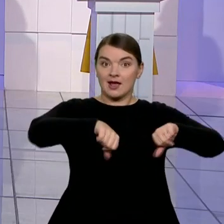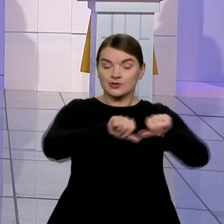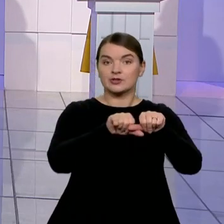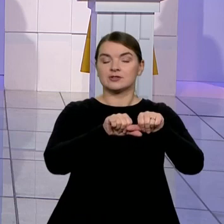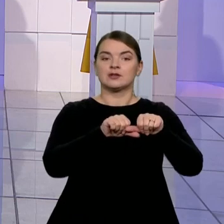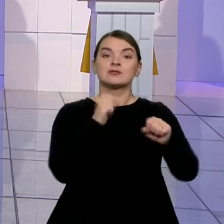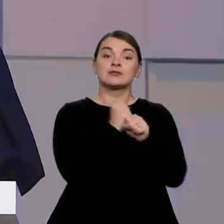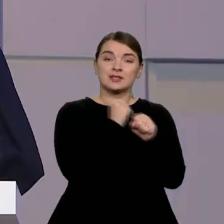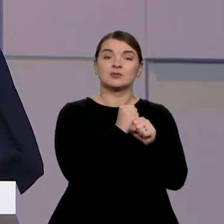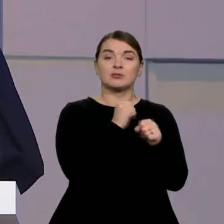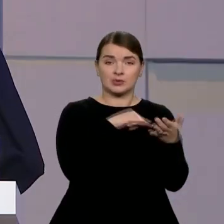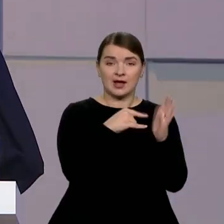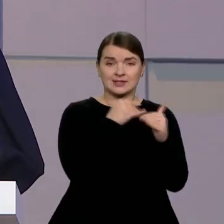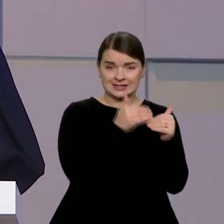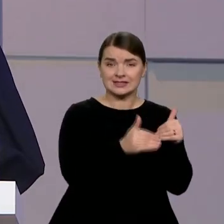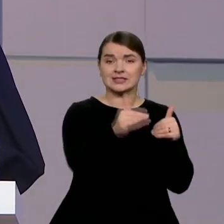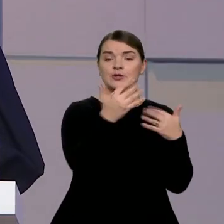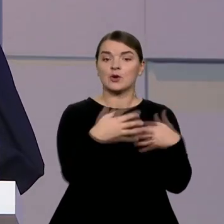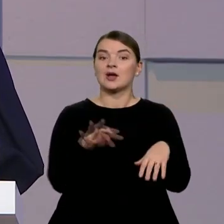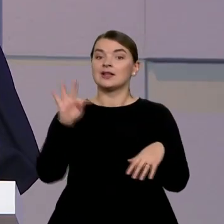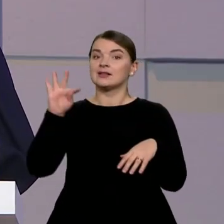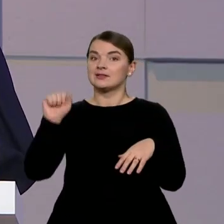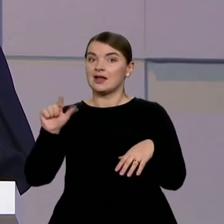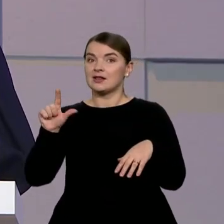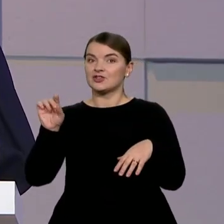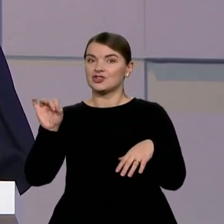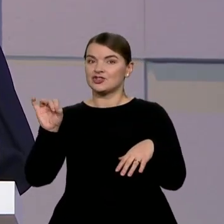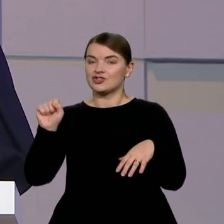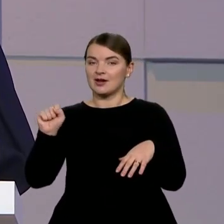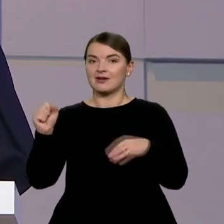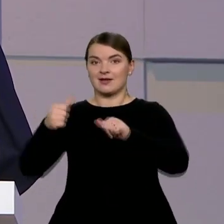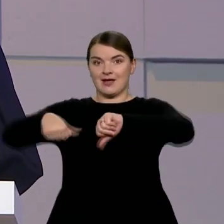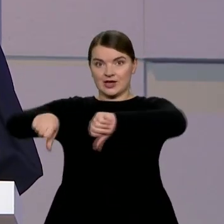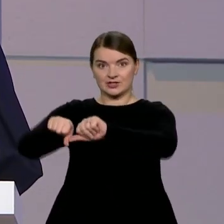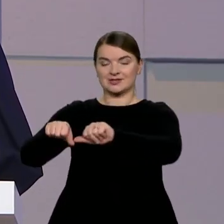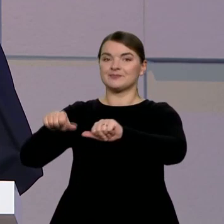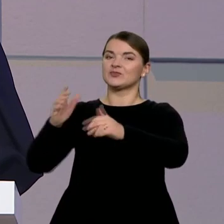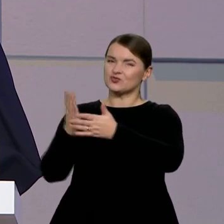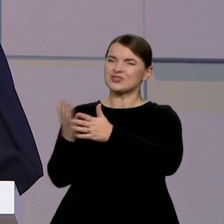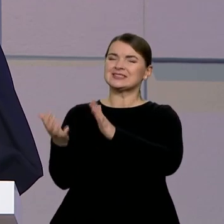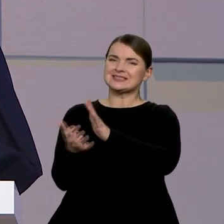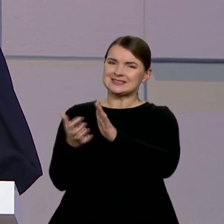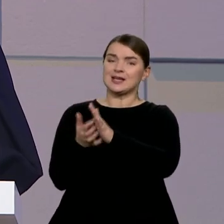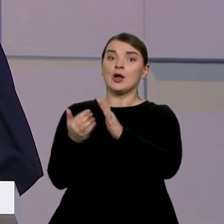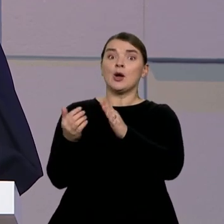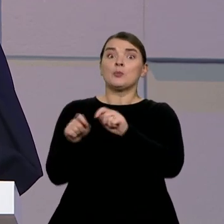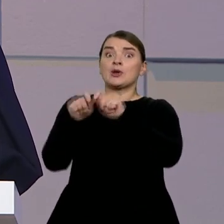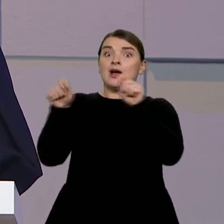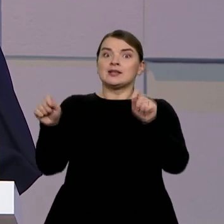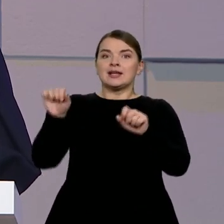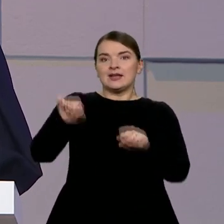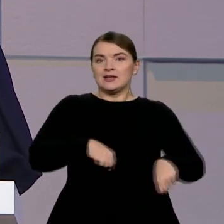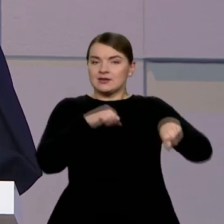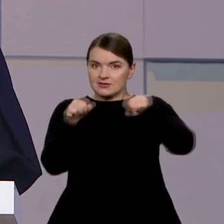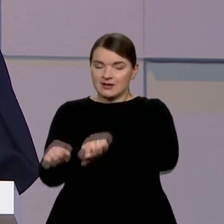darbai. Man turbūt labiausiai trūksta Talkšos ežere, būtent pradėtos buvo atnaujinti ir klavimo bazę,